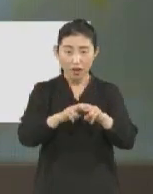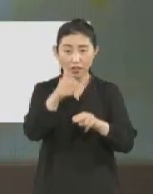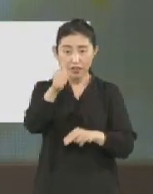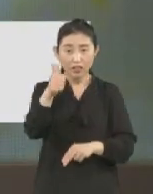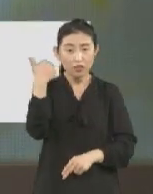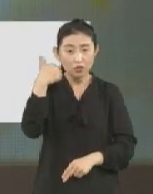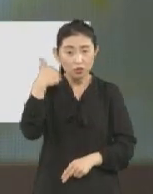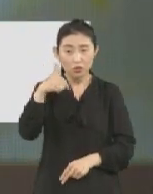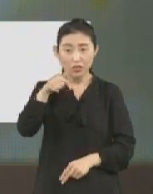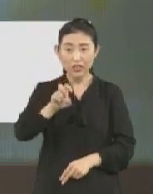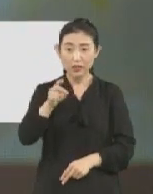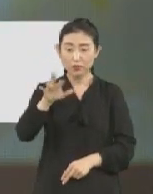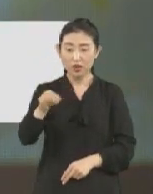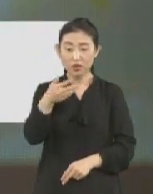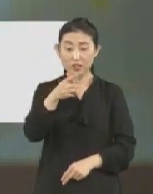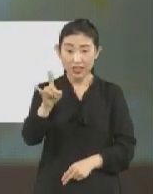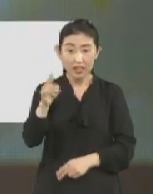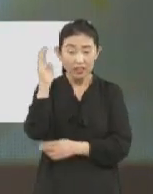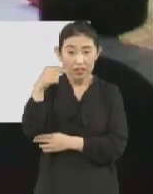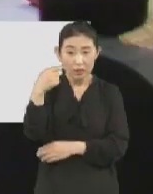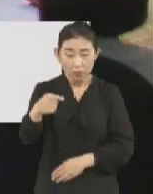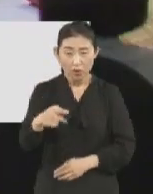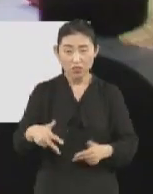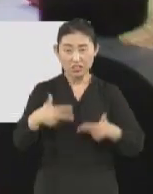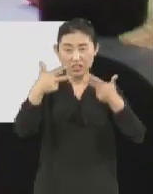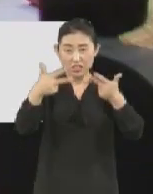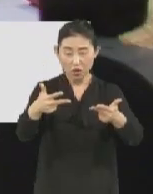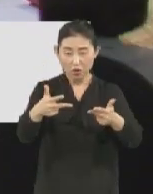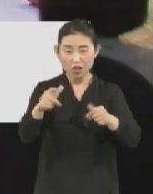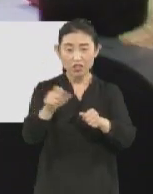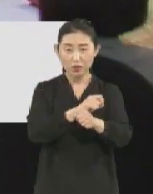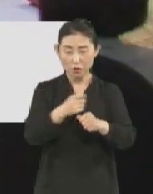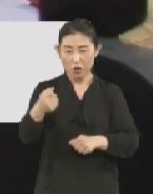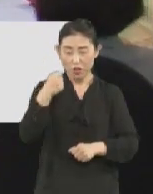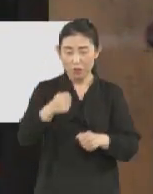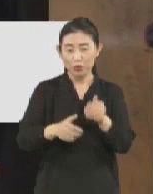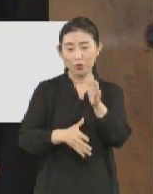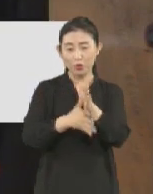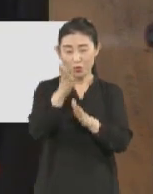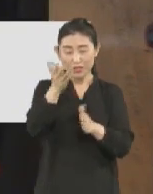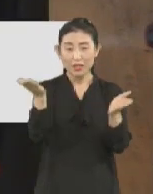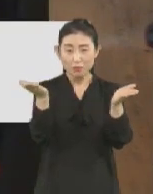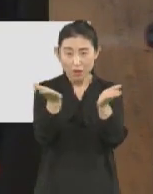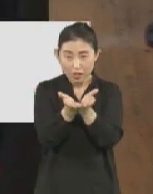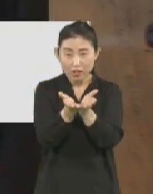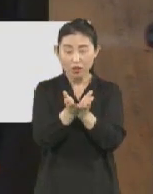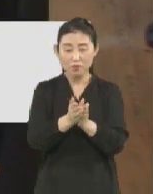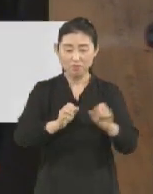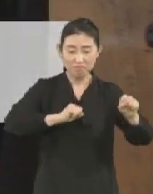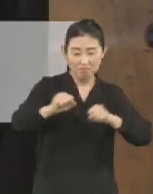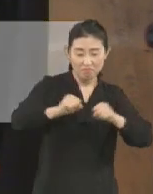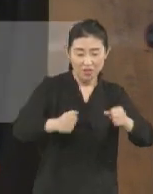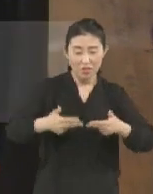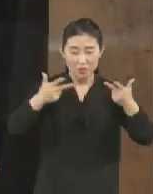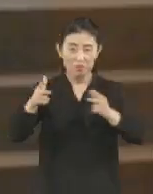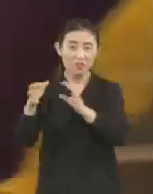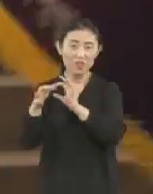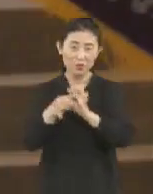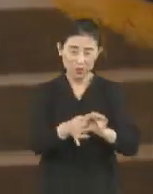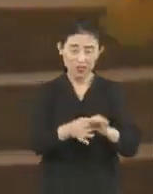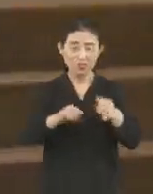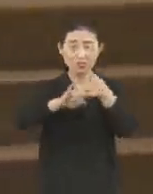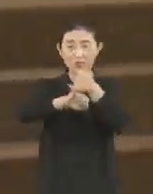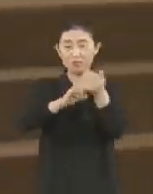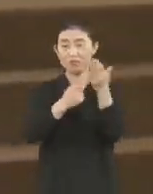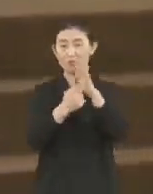취임식을 가진 김형태 신임회장은 자원봉사 특별시 최고 도시에 걸맞게 생동감 있는 자원봉사 활동을